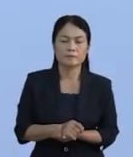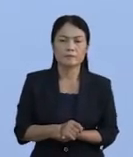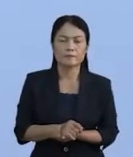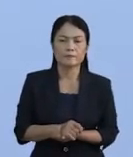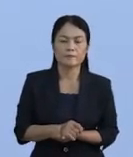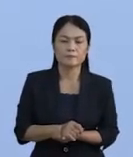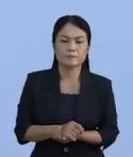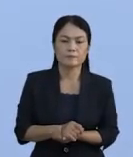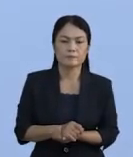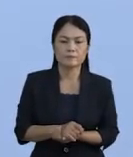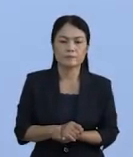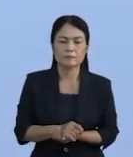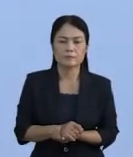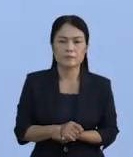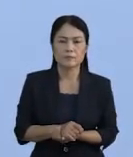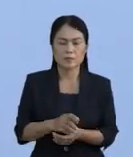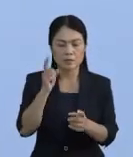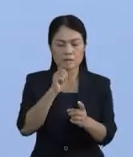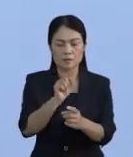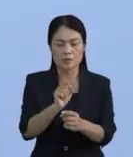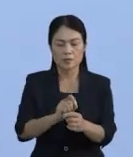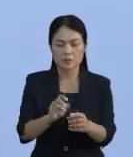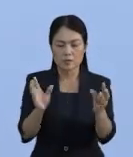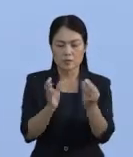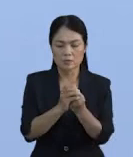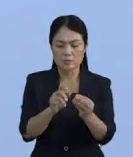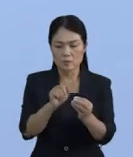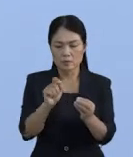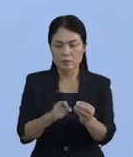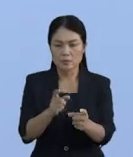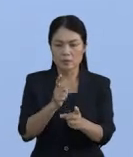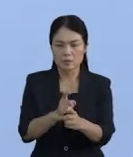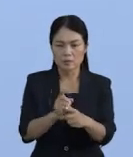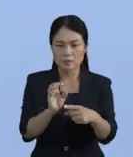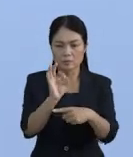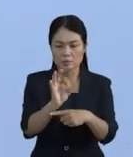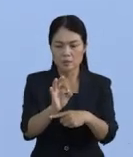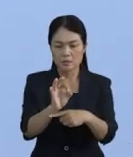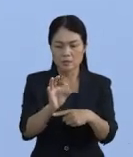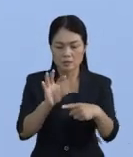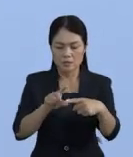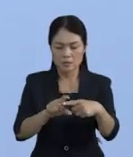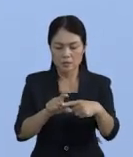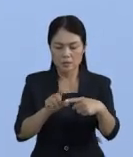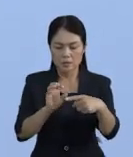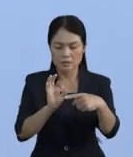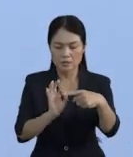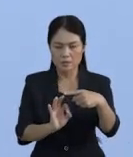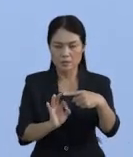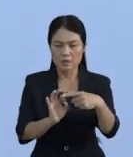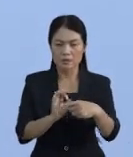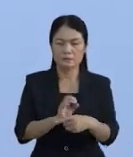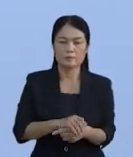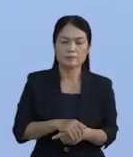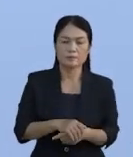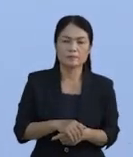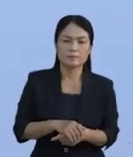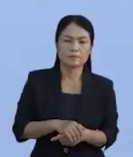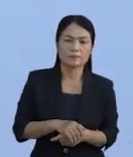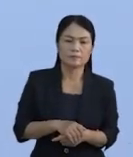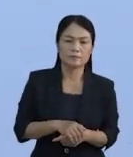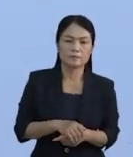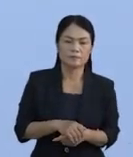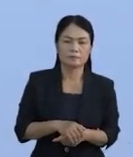chẳng làm bây giờ xe chia chùm luôn sập hiện dương tới dốc hiện dốc chạy ở phía thì bay như con đấy bà dốc hiện